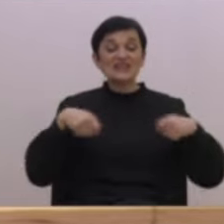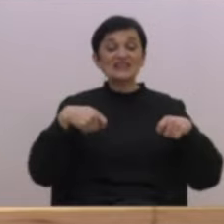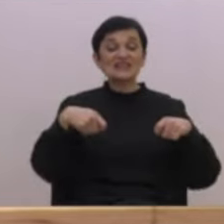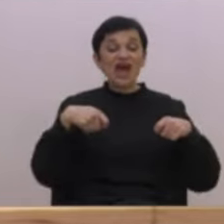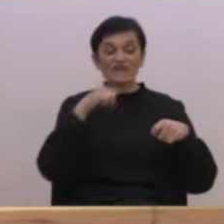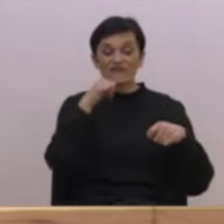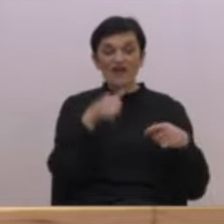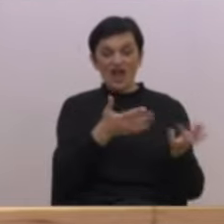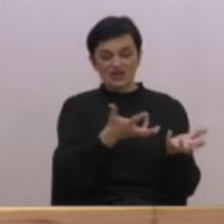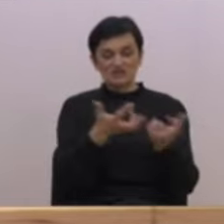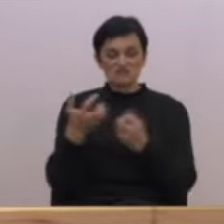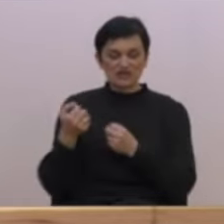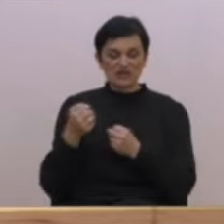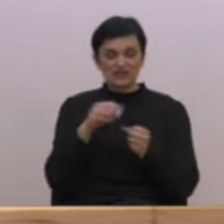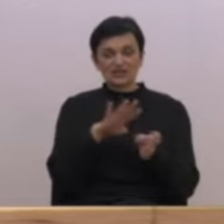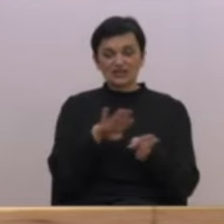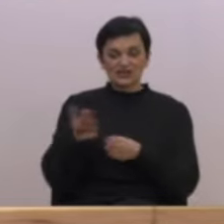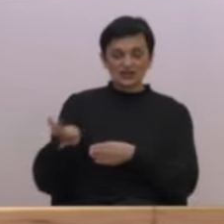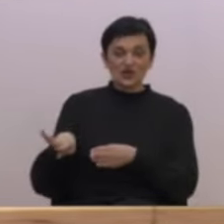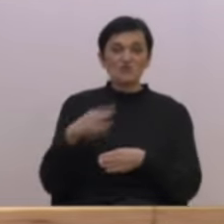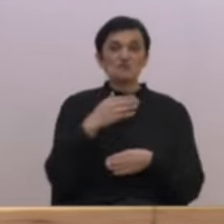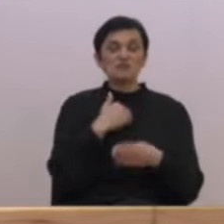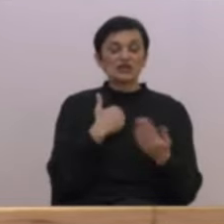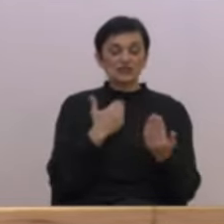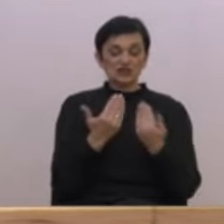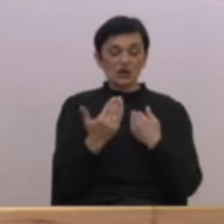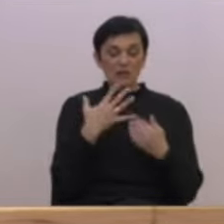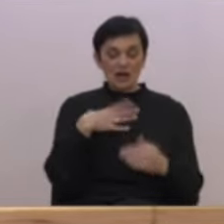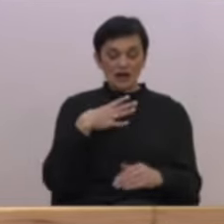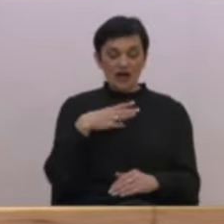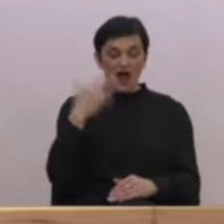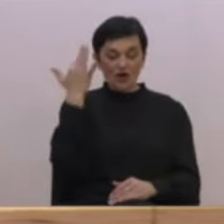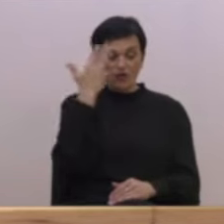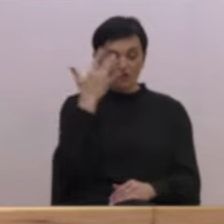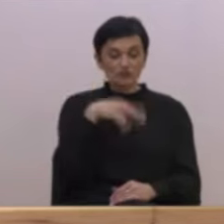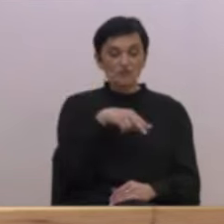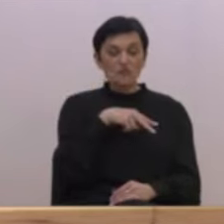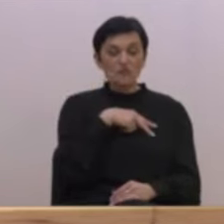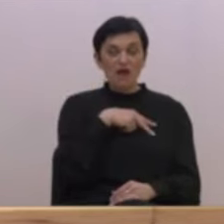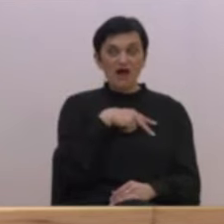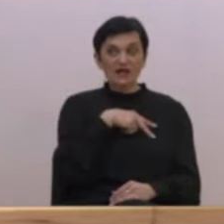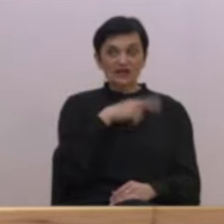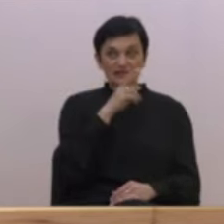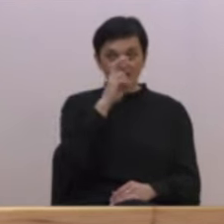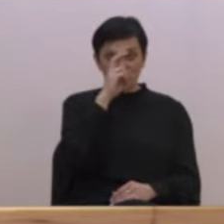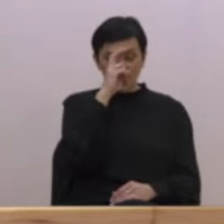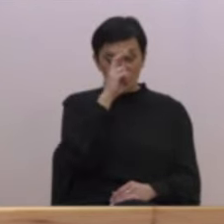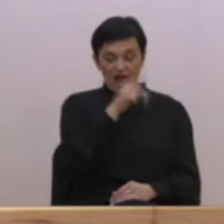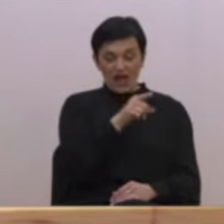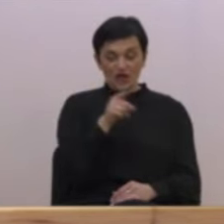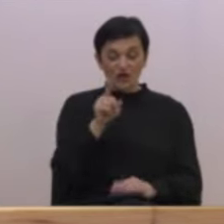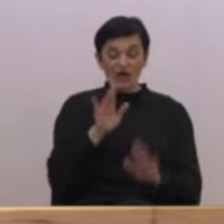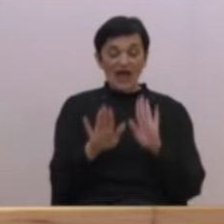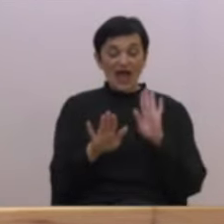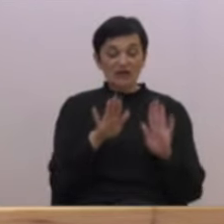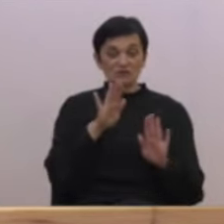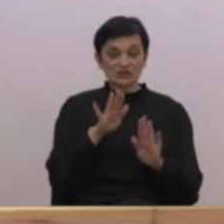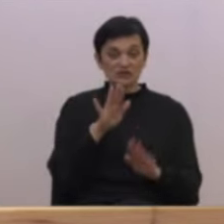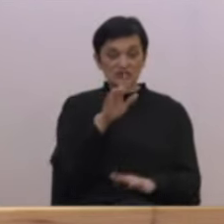მიიღებთ, მაგრამ ეს იქით იყოს. მინდა მიმართო ქართულ ოცნებას და პარლამენტის ხელისუფლებას,